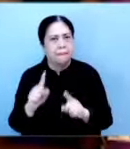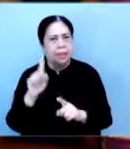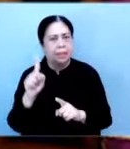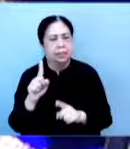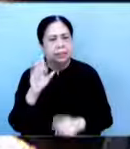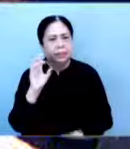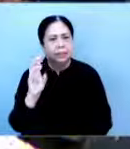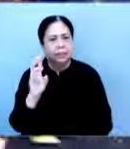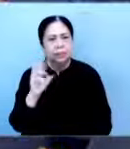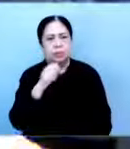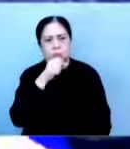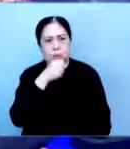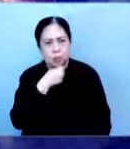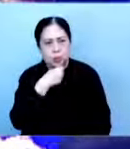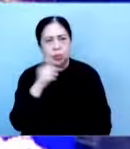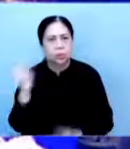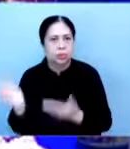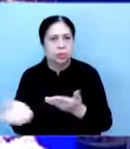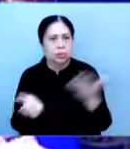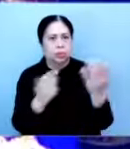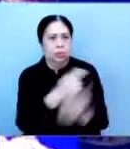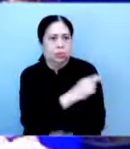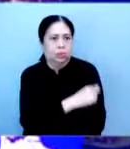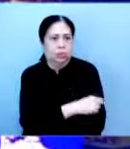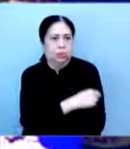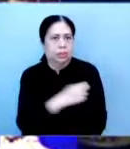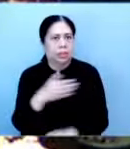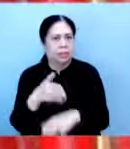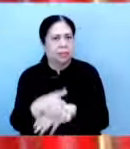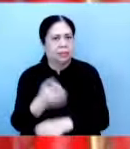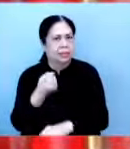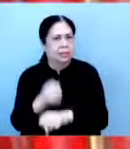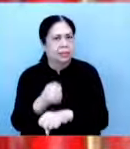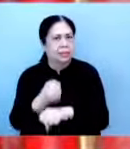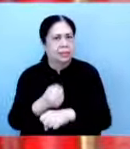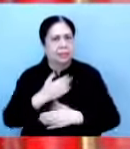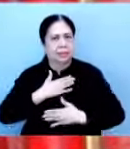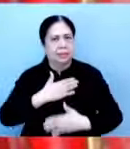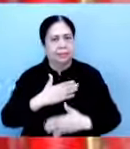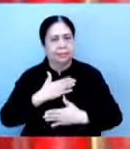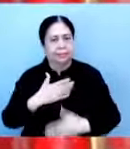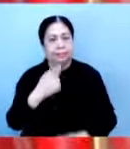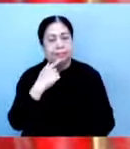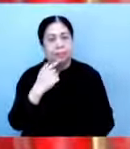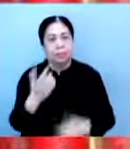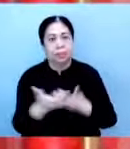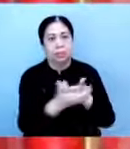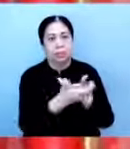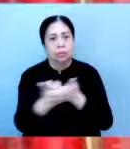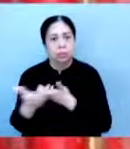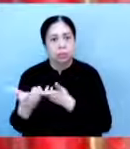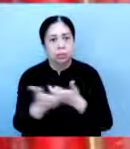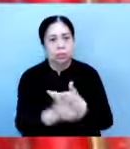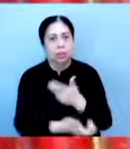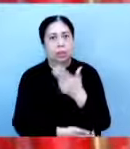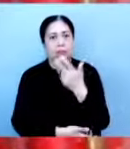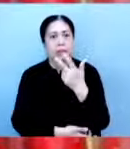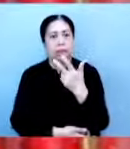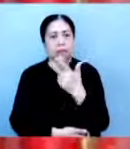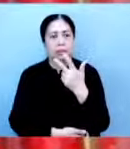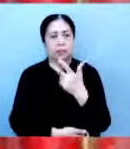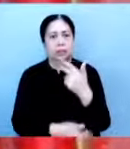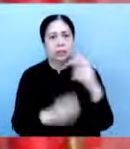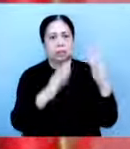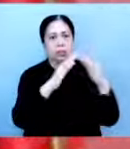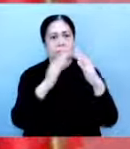anyos na babae ang isinugod sa ospital matapos mahirapang huminga ayon sa mga bumbero TL bahay ang naabo amp